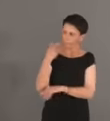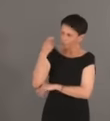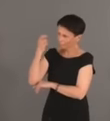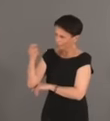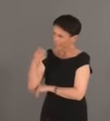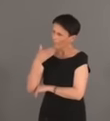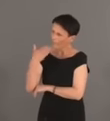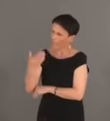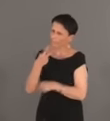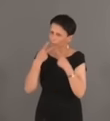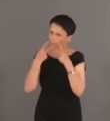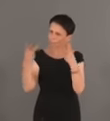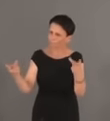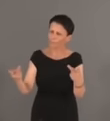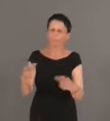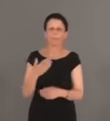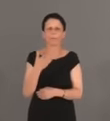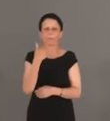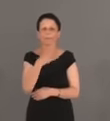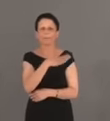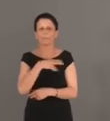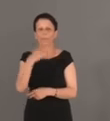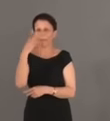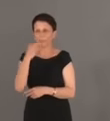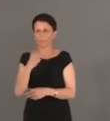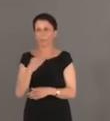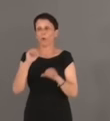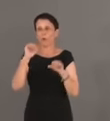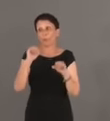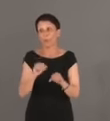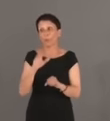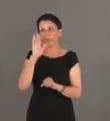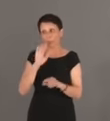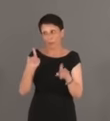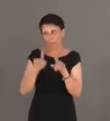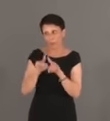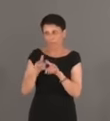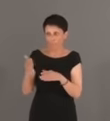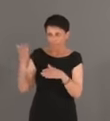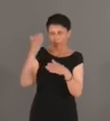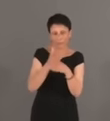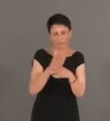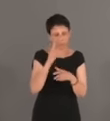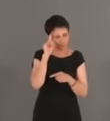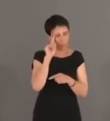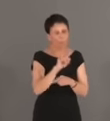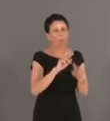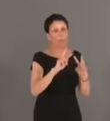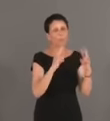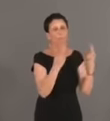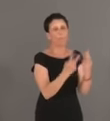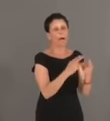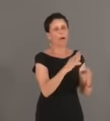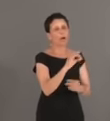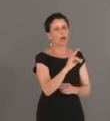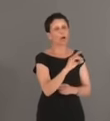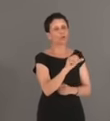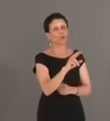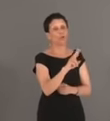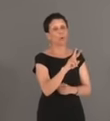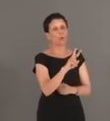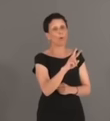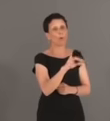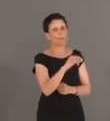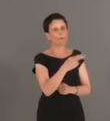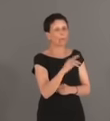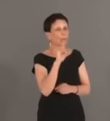Madame Vassal. Donc j'aimerais la remercier à nouveau pour Scholl-Chaumel et vous remercier au nom des habitants, encore une fois, qui passent l'enfer.